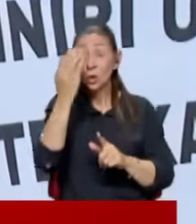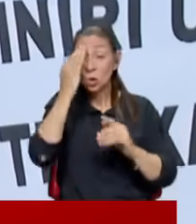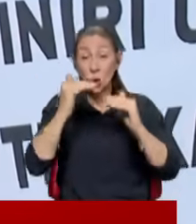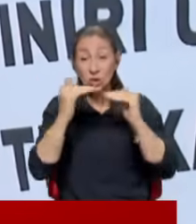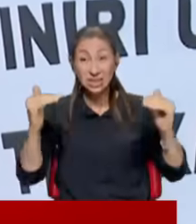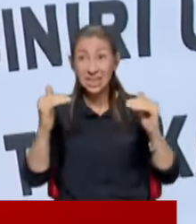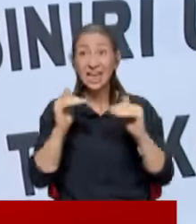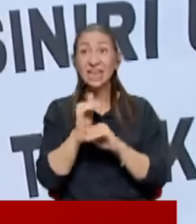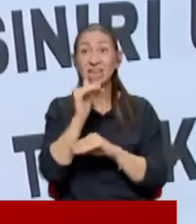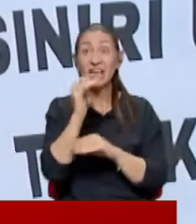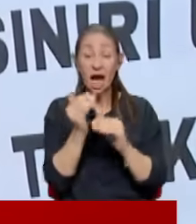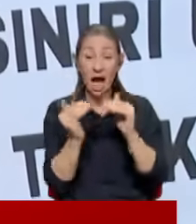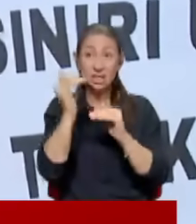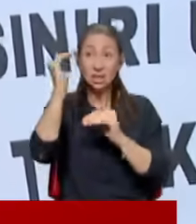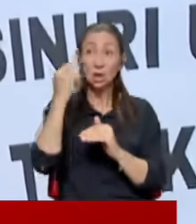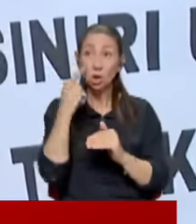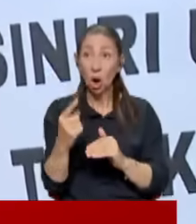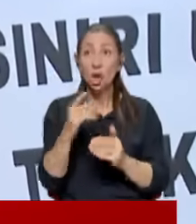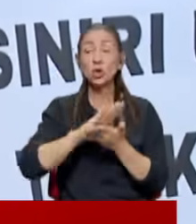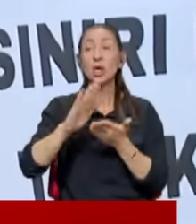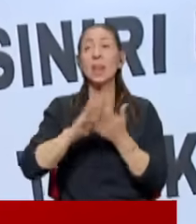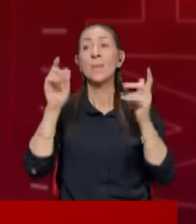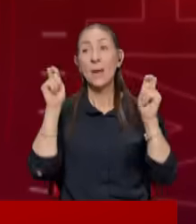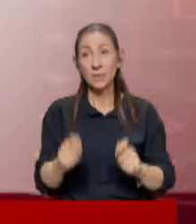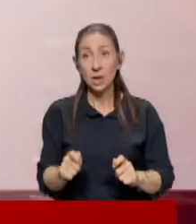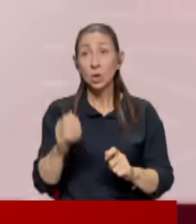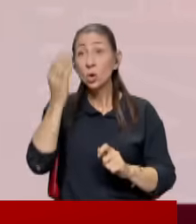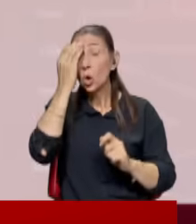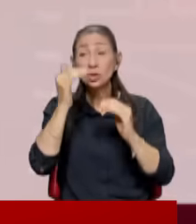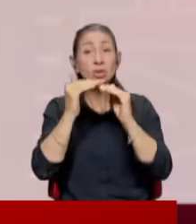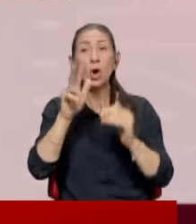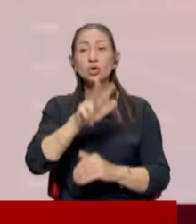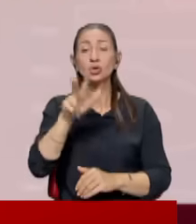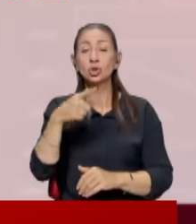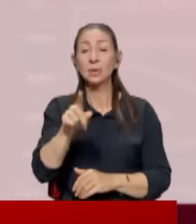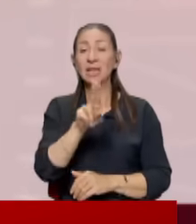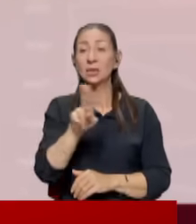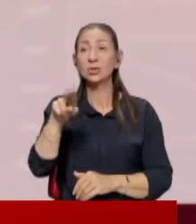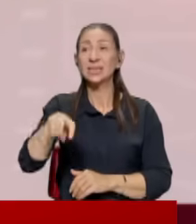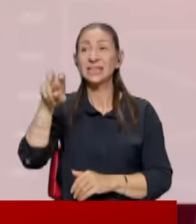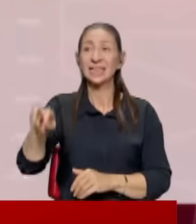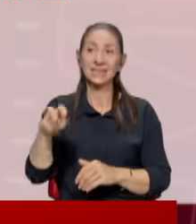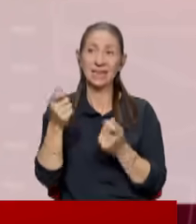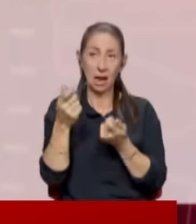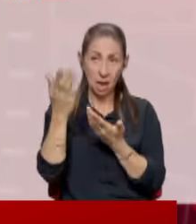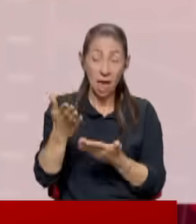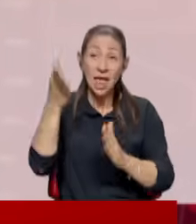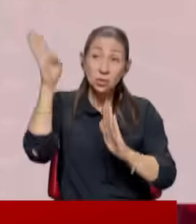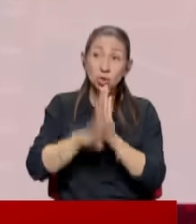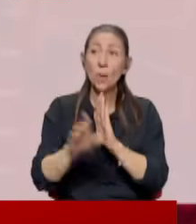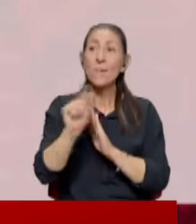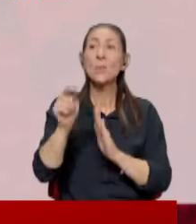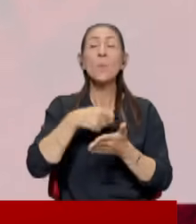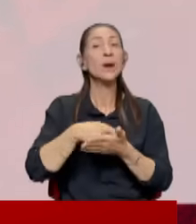yoksulluk sınırında yaşanan artışa göre güncellenmeli. Yoksulluk sınırı 33.788 lira. En düşük